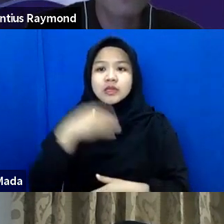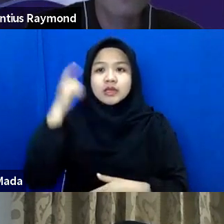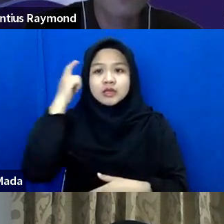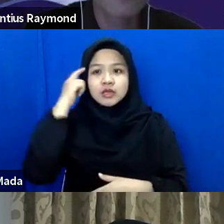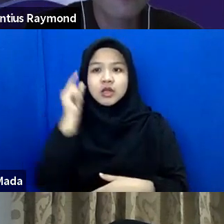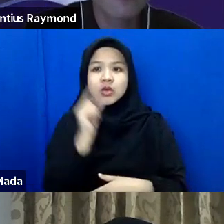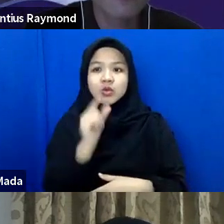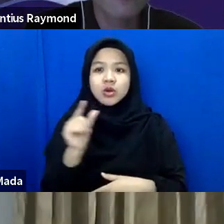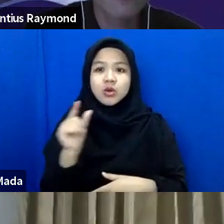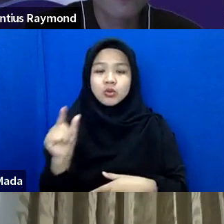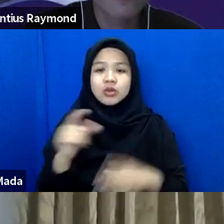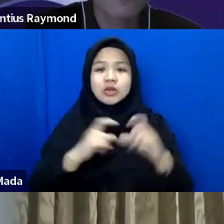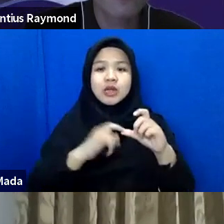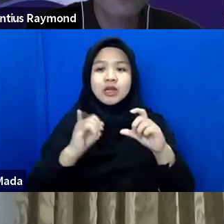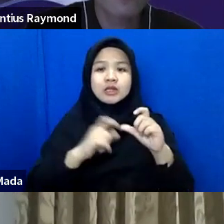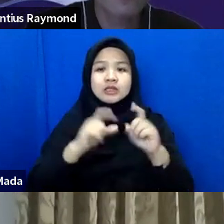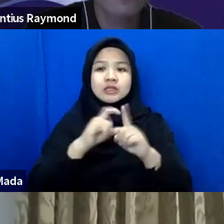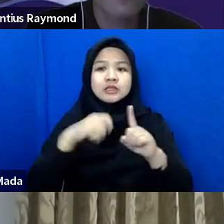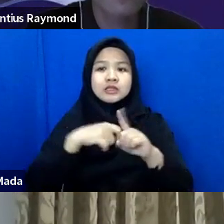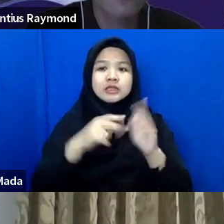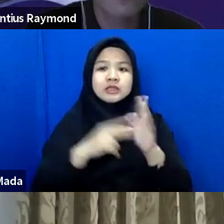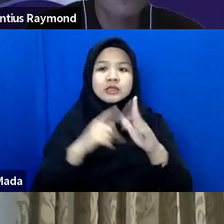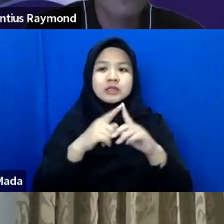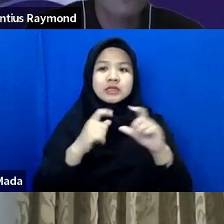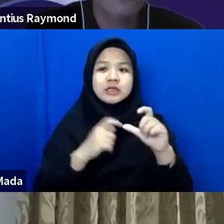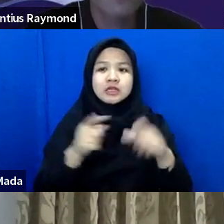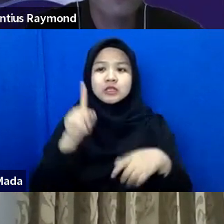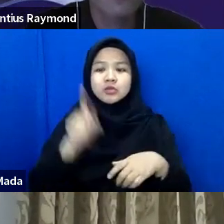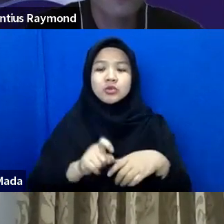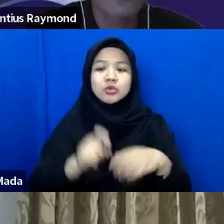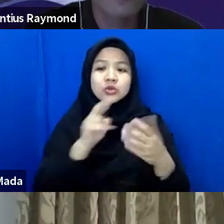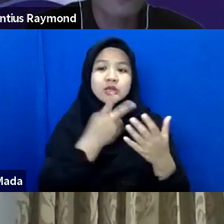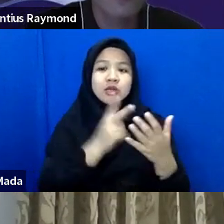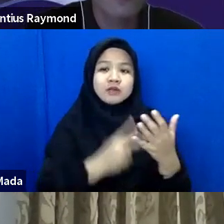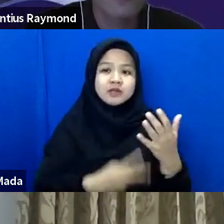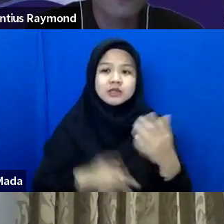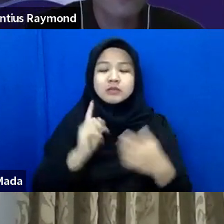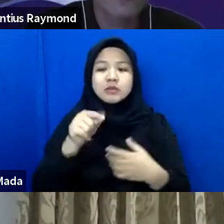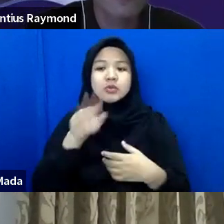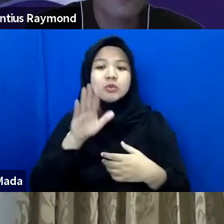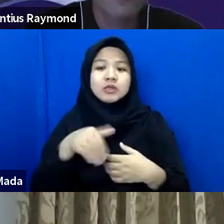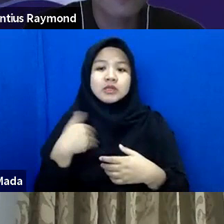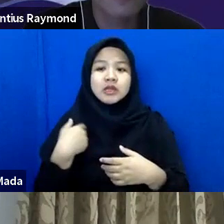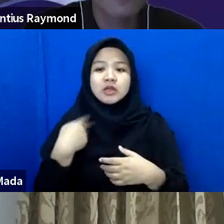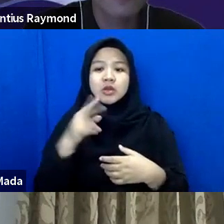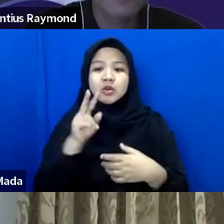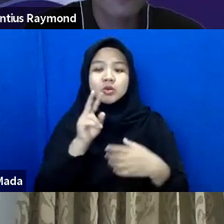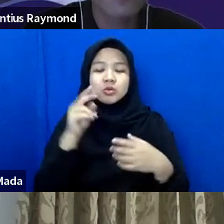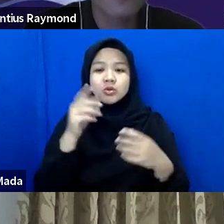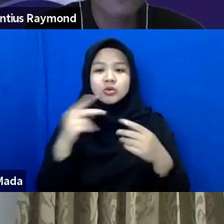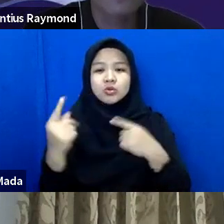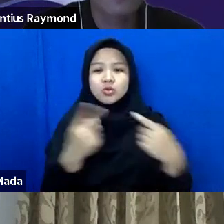undang-undang sisdiknas kita itu juga perlu direvisi karena di situ masih ada dualisme antara